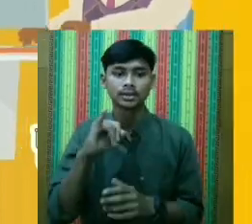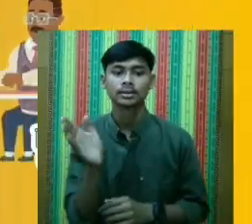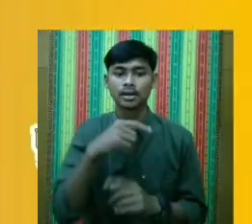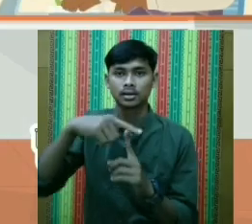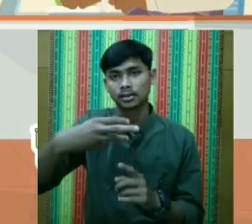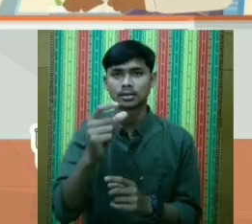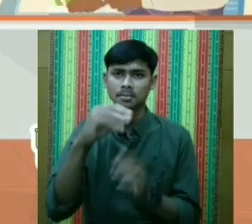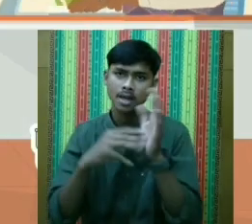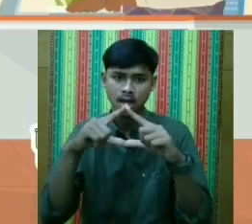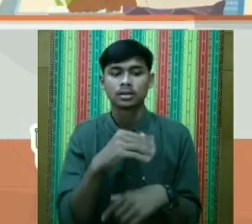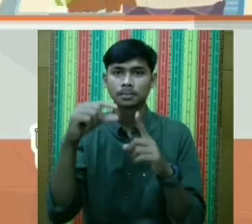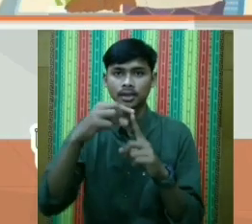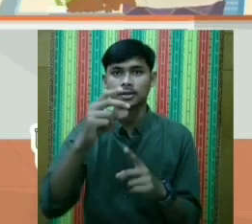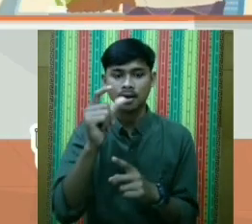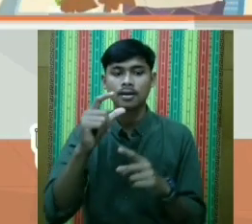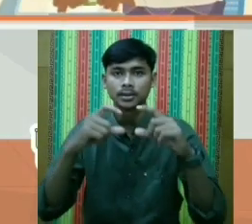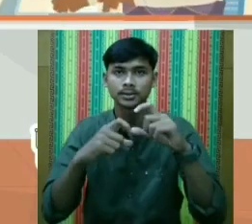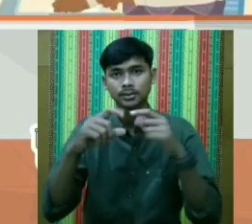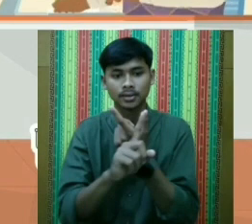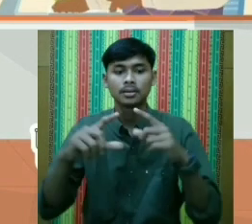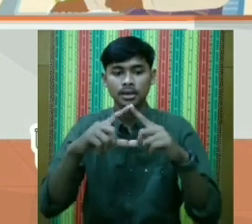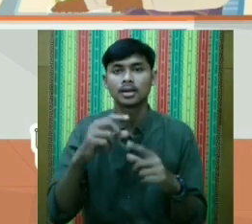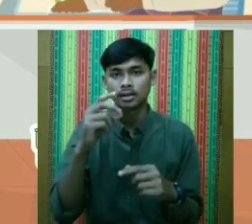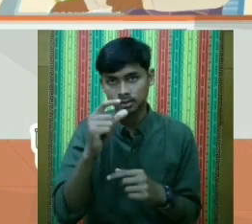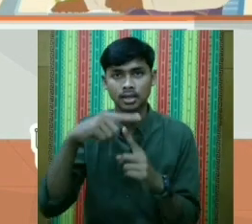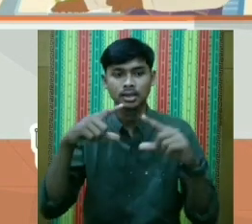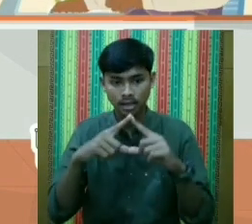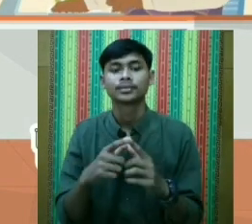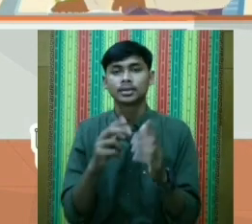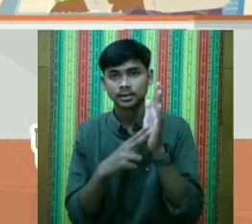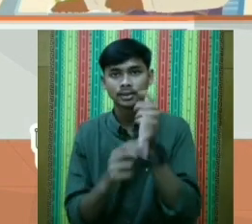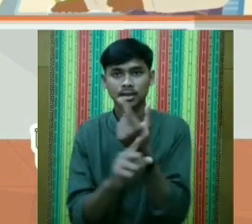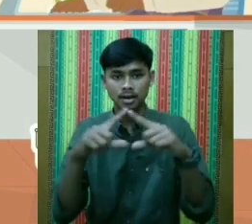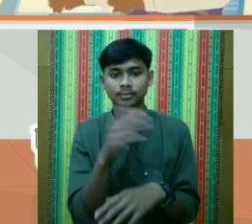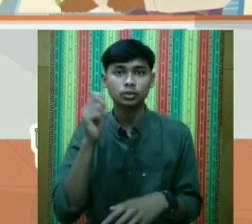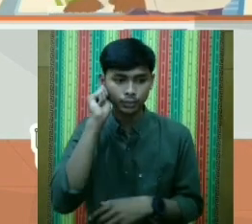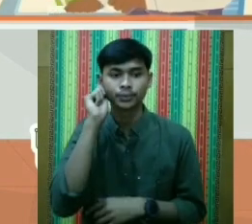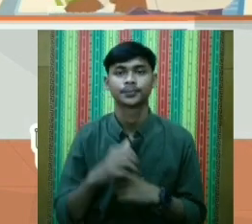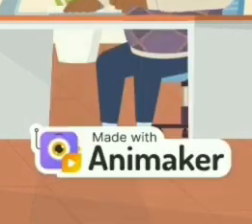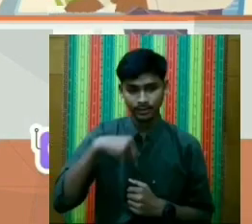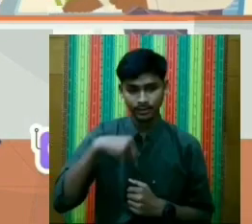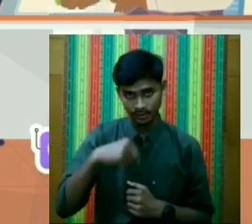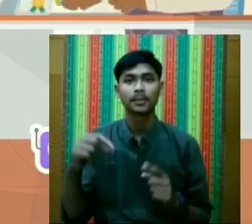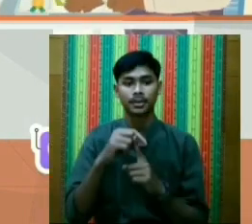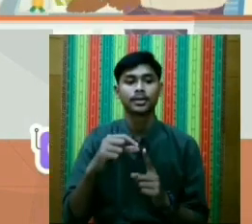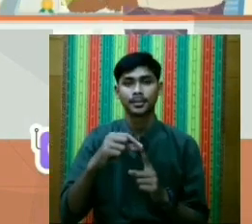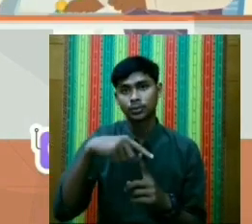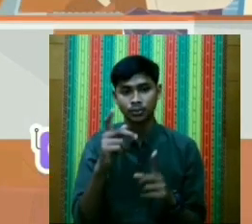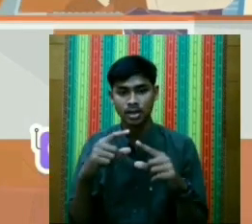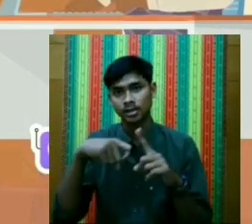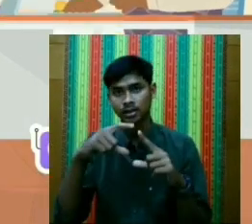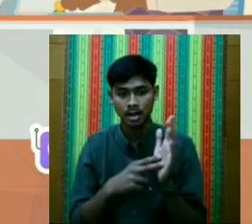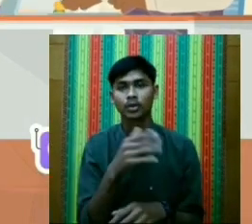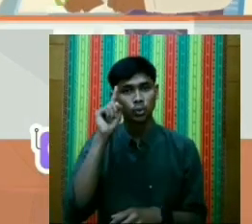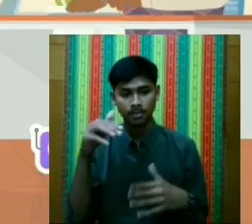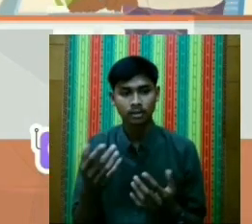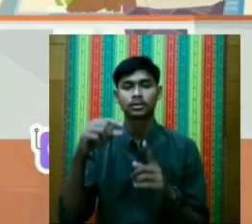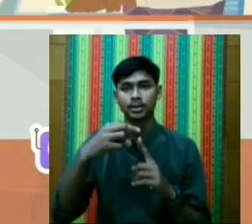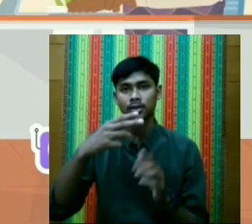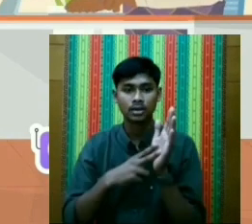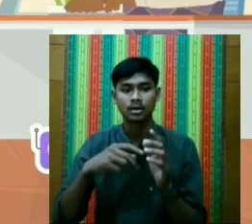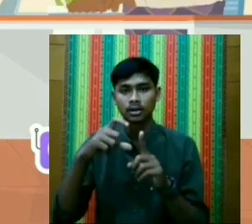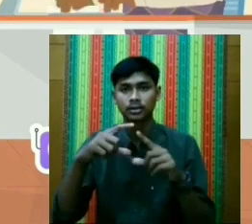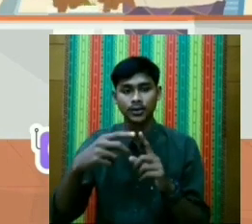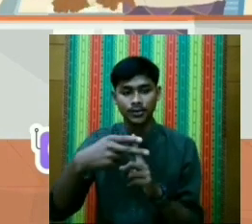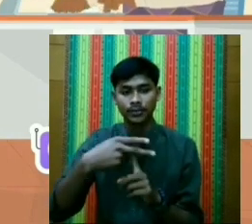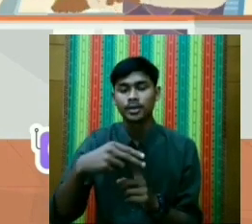pelayan untuk membeli informasi pribadi untuk syarat pendaftaran sampai mengambil tagihan biaya